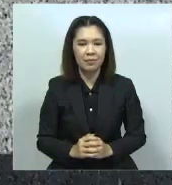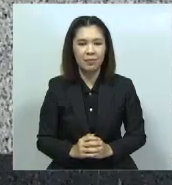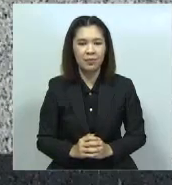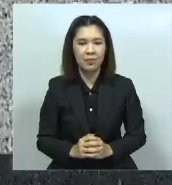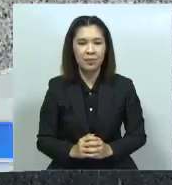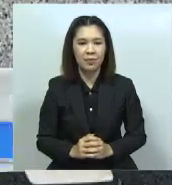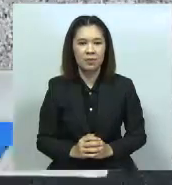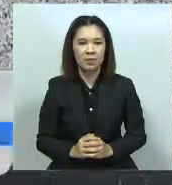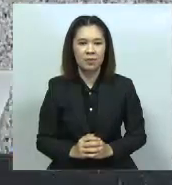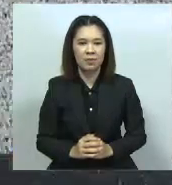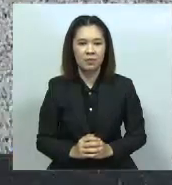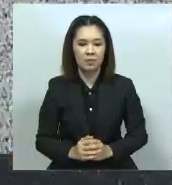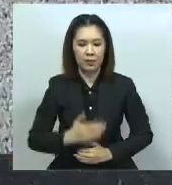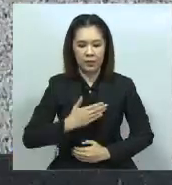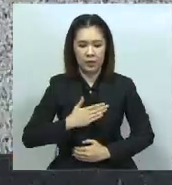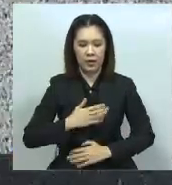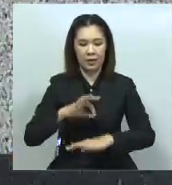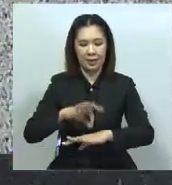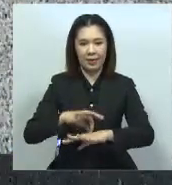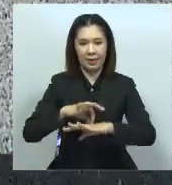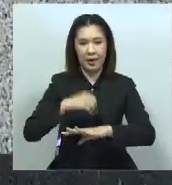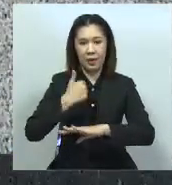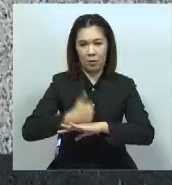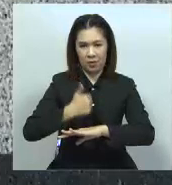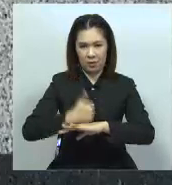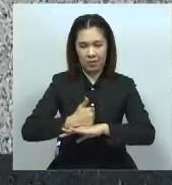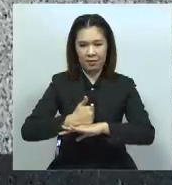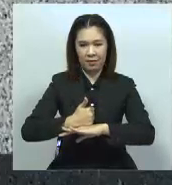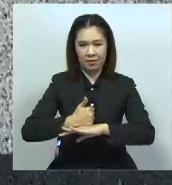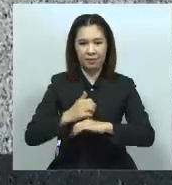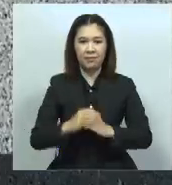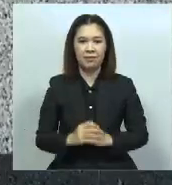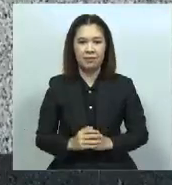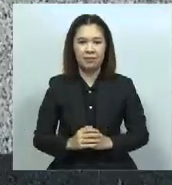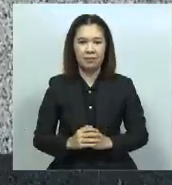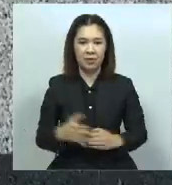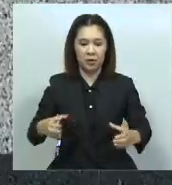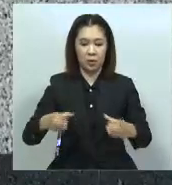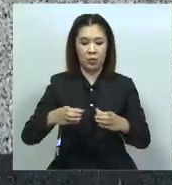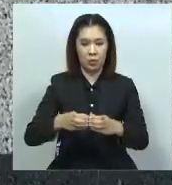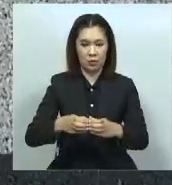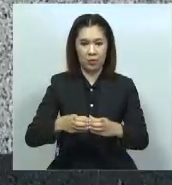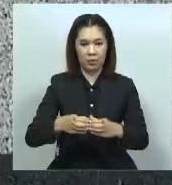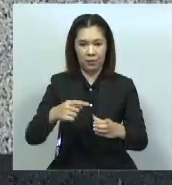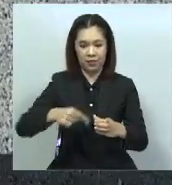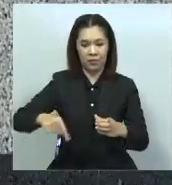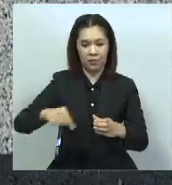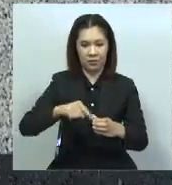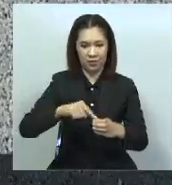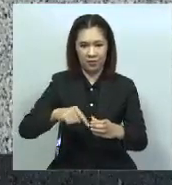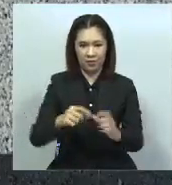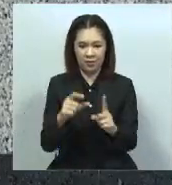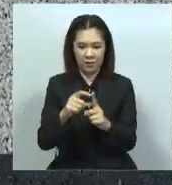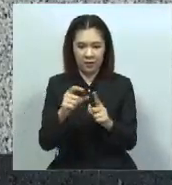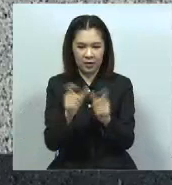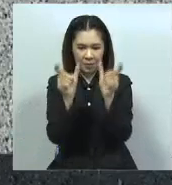แต่เกียรติภูมิของตำแหน่งหัวหน้าพรรคประชาธิปัตย์พรรคที่มีคำขวัญว่าสัจ